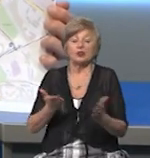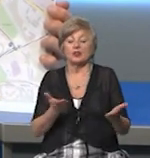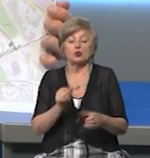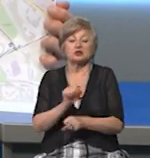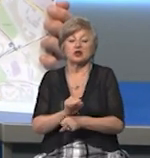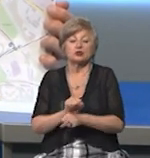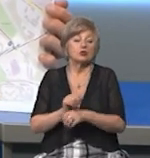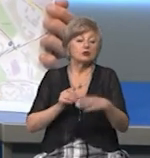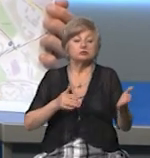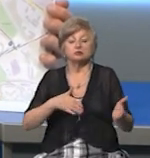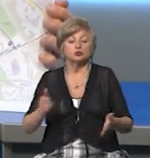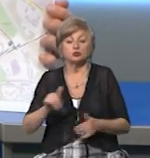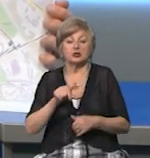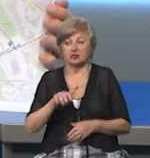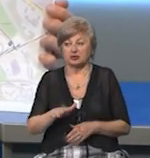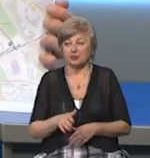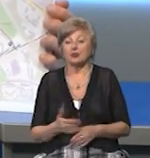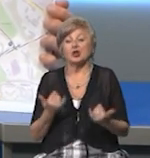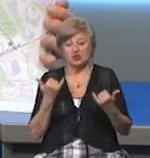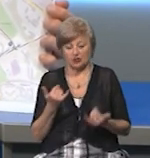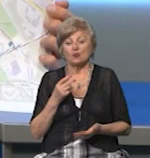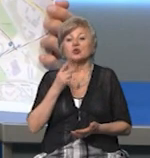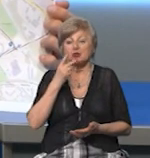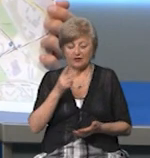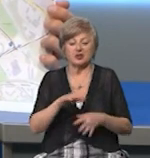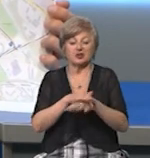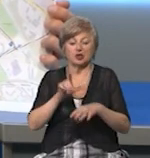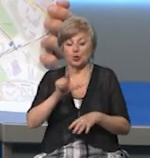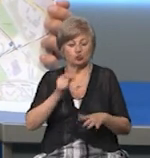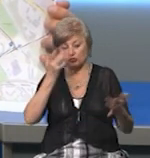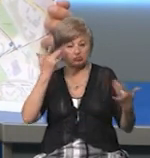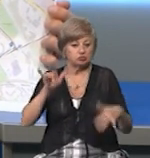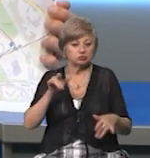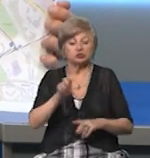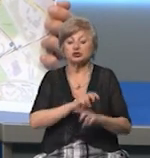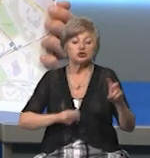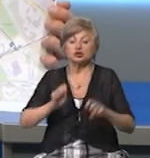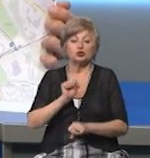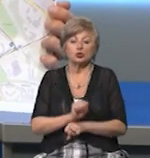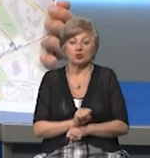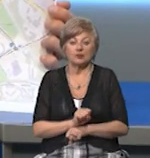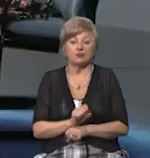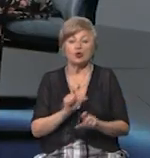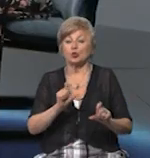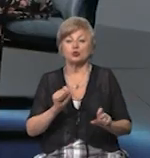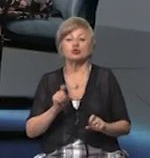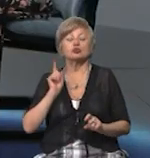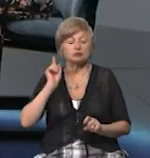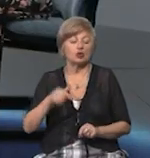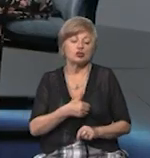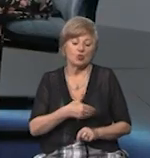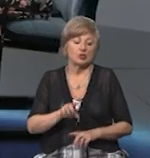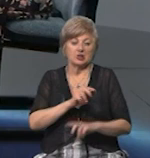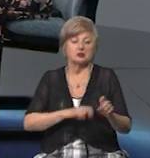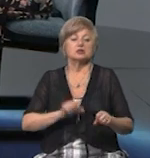і куди далі. Так. Ну, ми сьогодні бачили і людей, які розгублені і шукають зупинку, людей, які не збираються шукати зупинку,